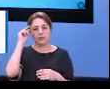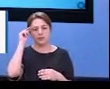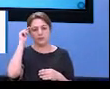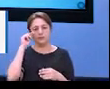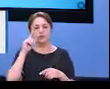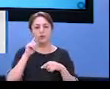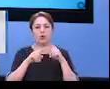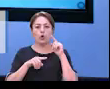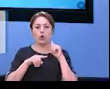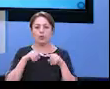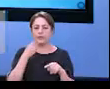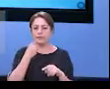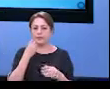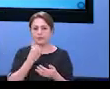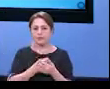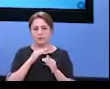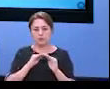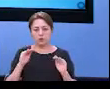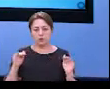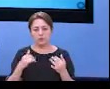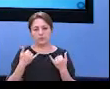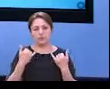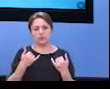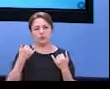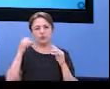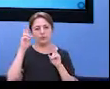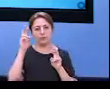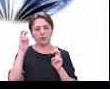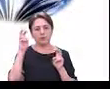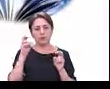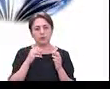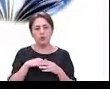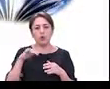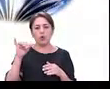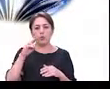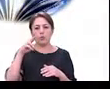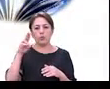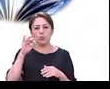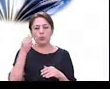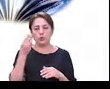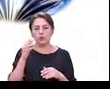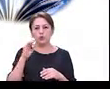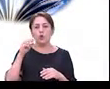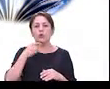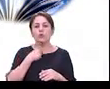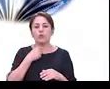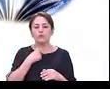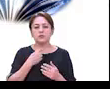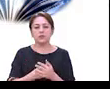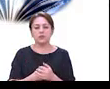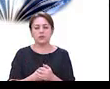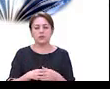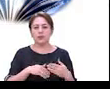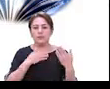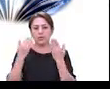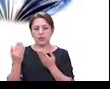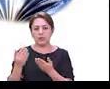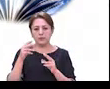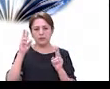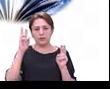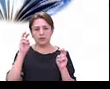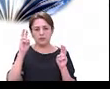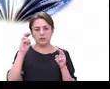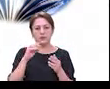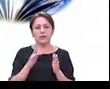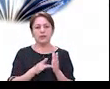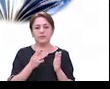Darsimiz ona tili aziz o'quvchilar. Bugungi mavzuyimiz undosh tovushlar. Marhamat,